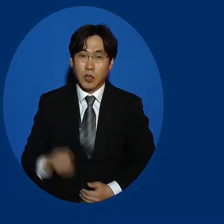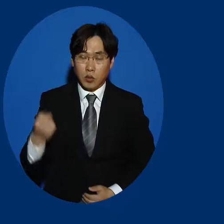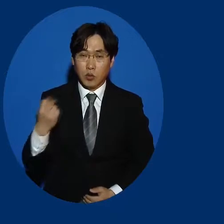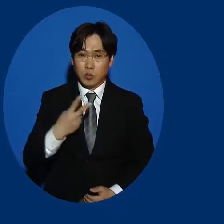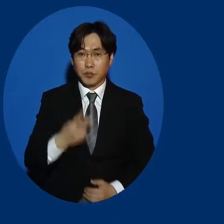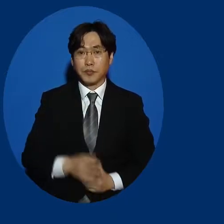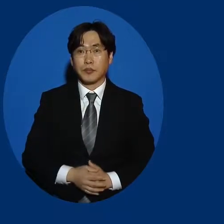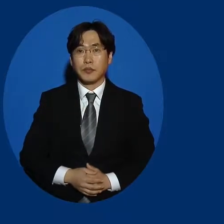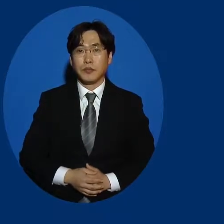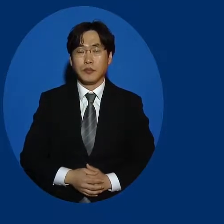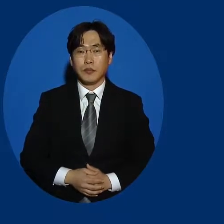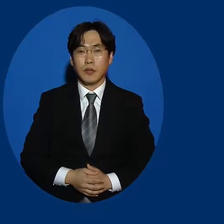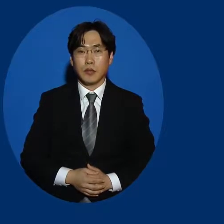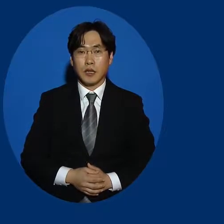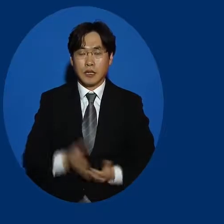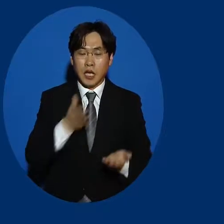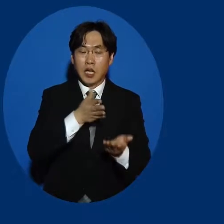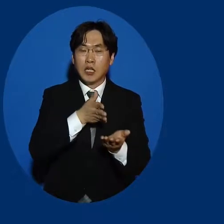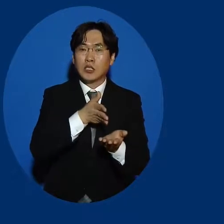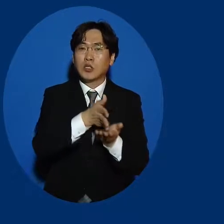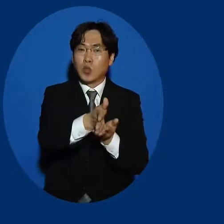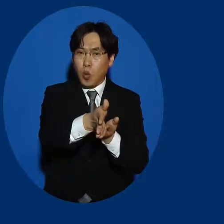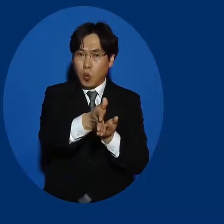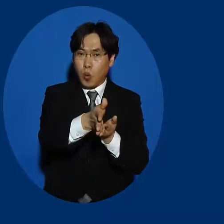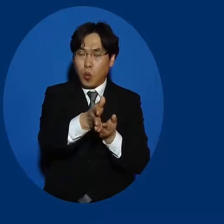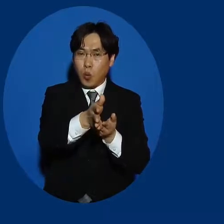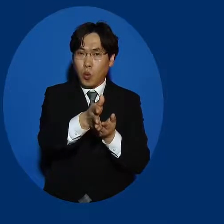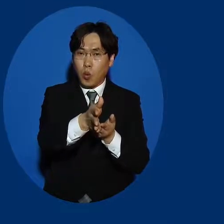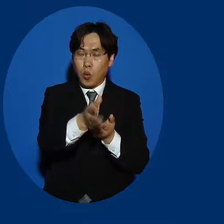또 전공과 졸업생들 중에